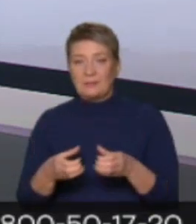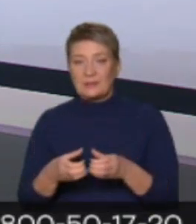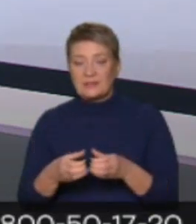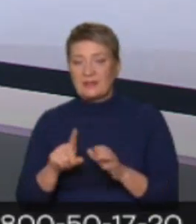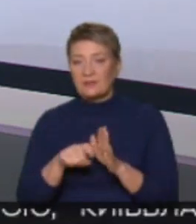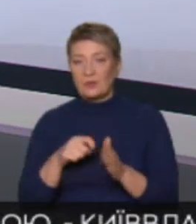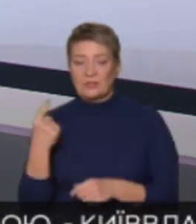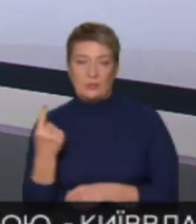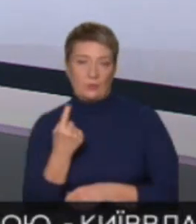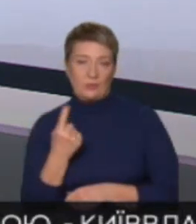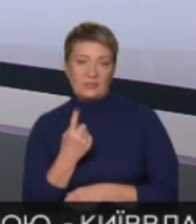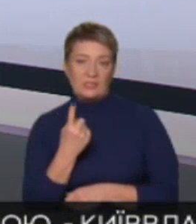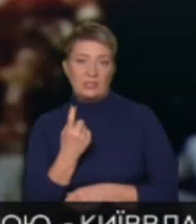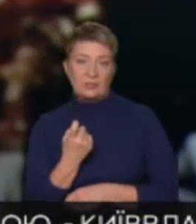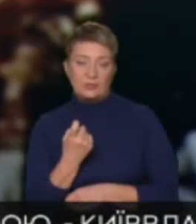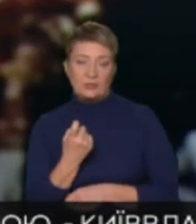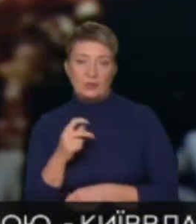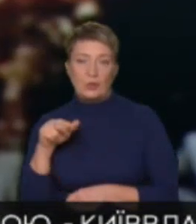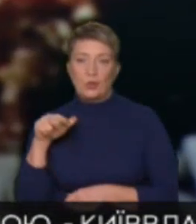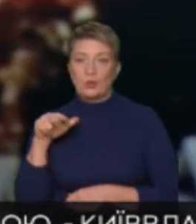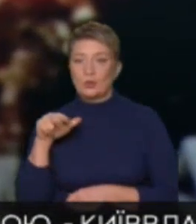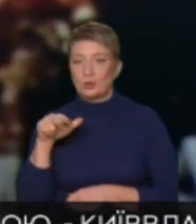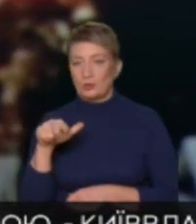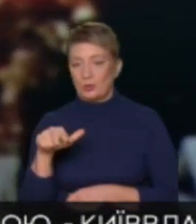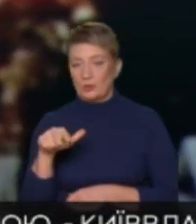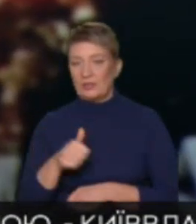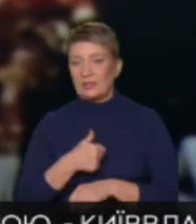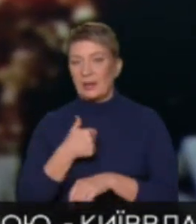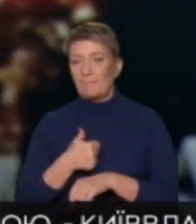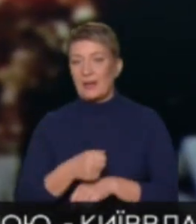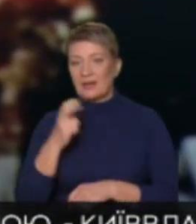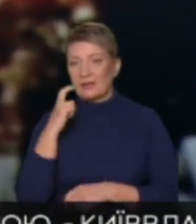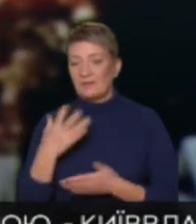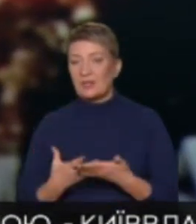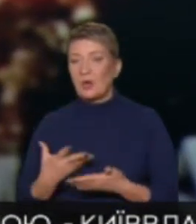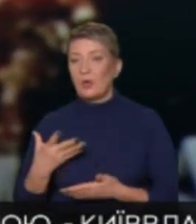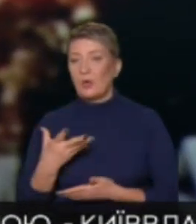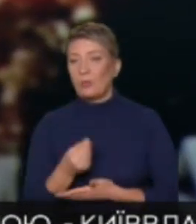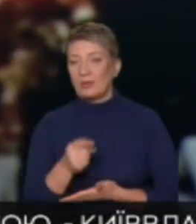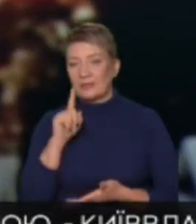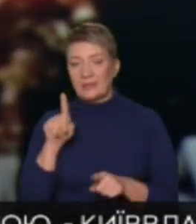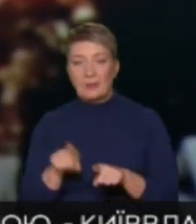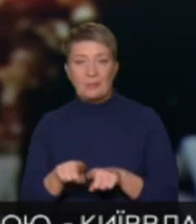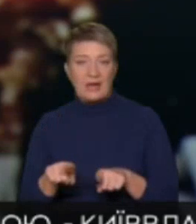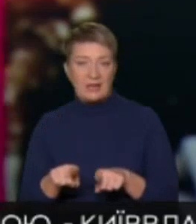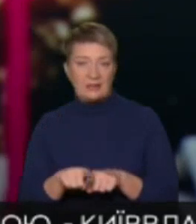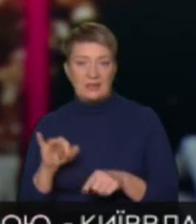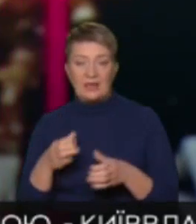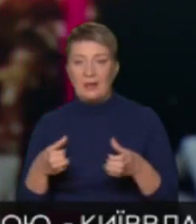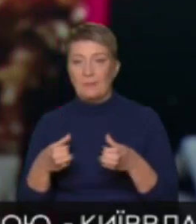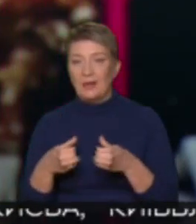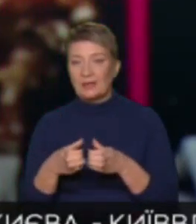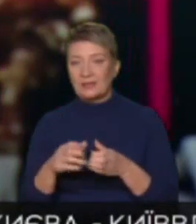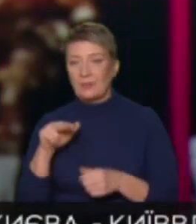напрямок 100 FPV-дронів. Мер Києва каже, що оплатив таке замовлення його брат Володимир, і партії